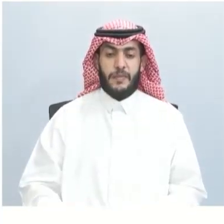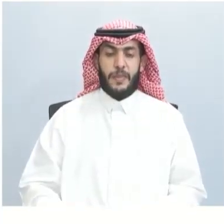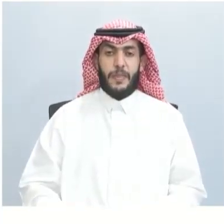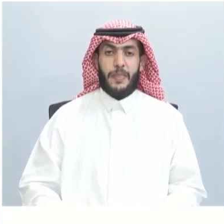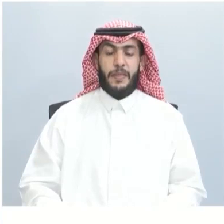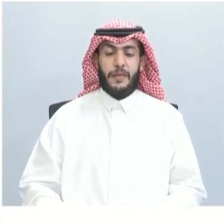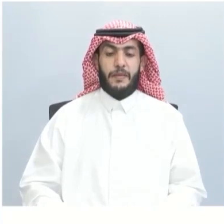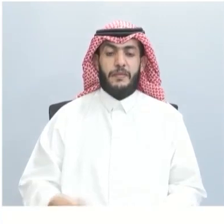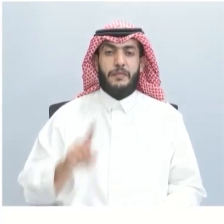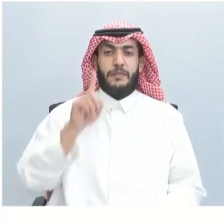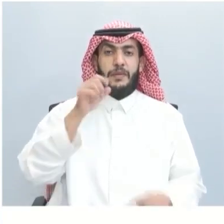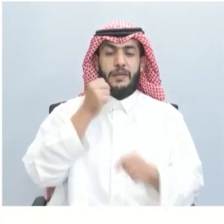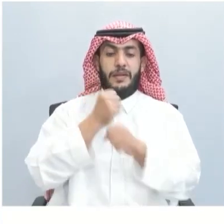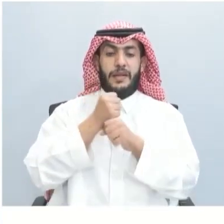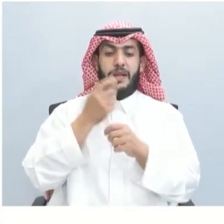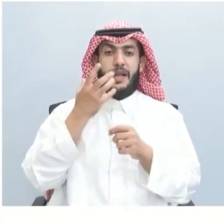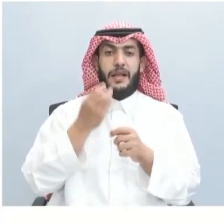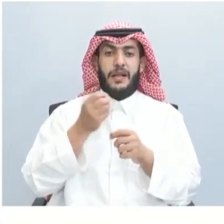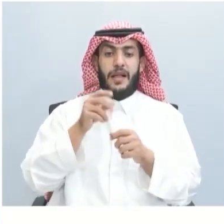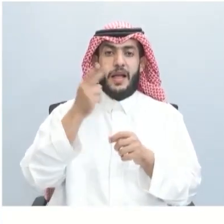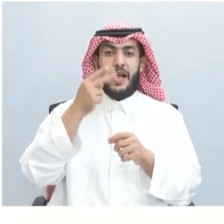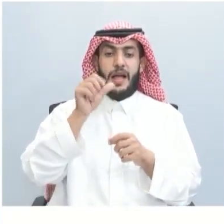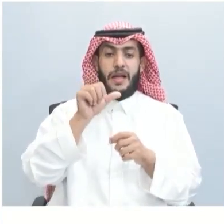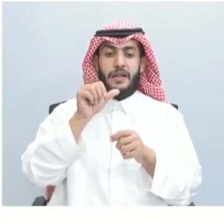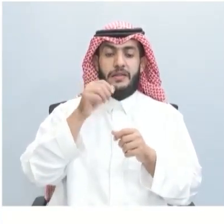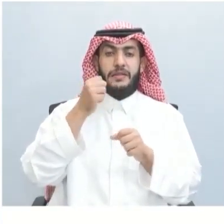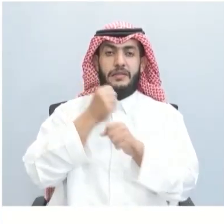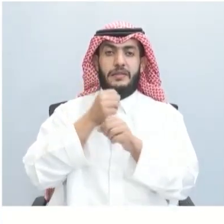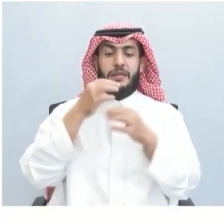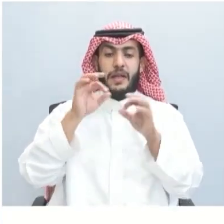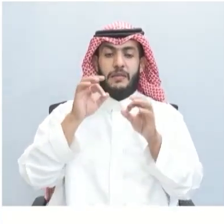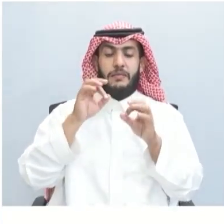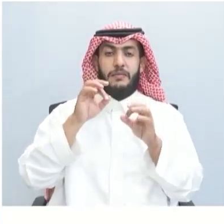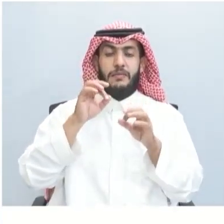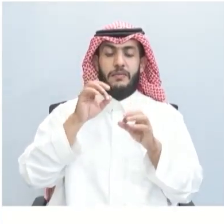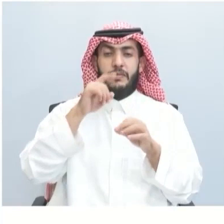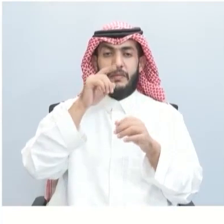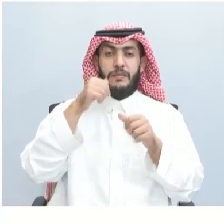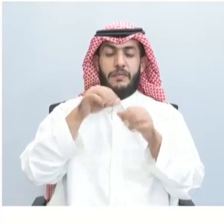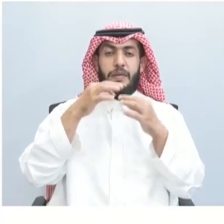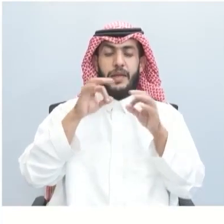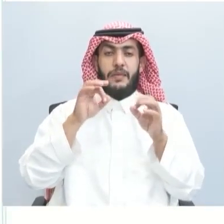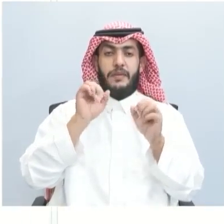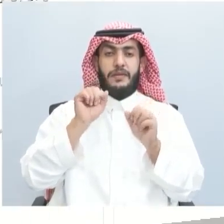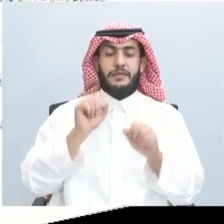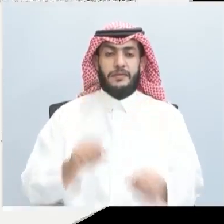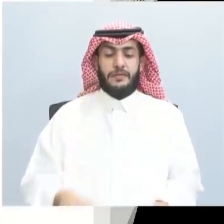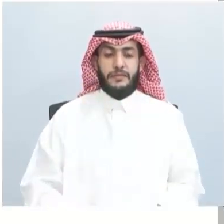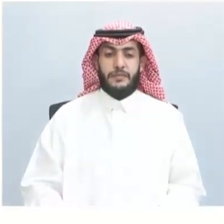العميل ولكن باداء اقل عند عرض الخادم صفحه جديده بالكامل وليس المحتوى الجديد